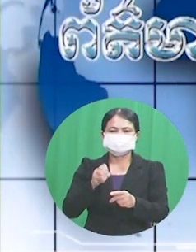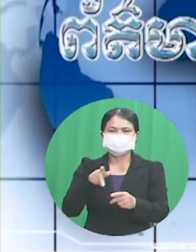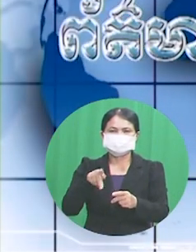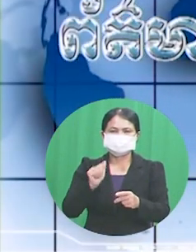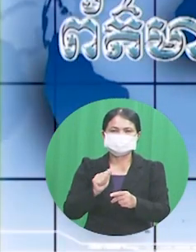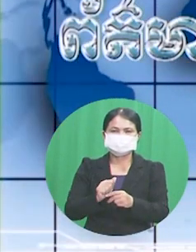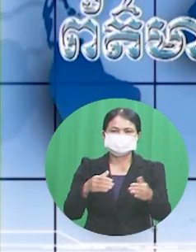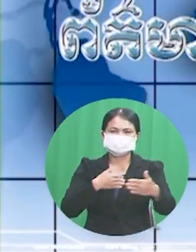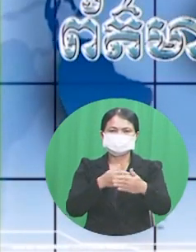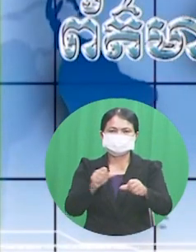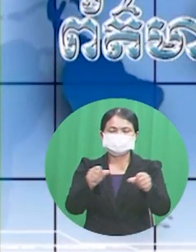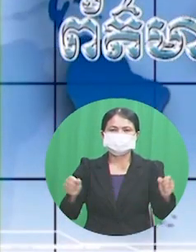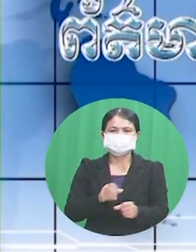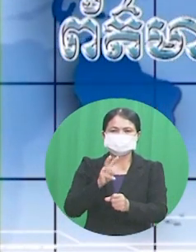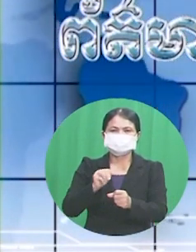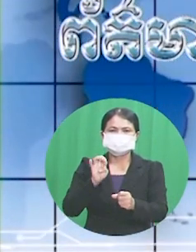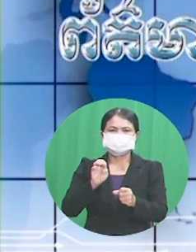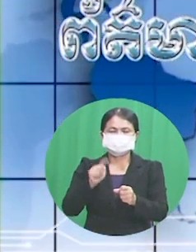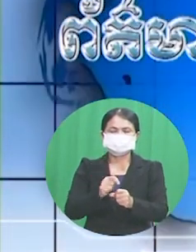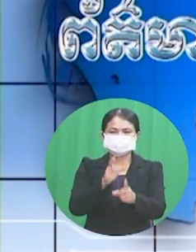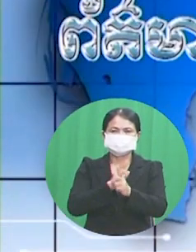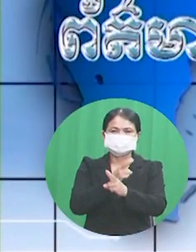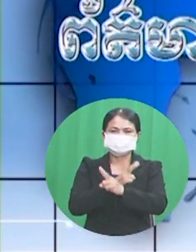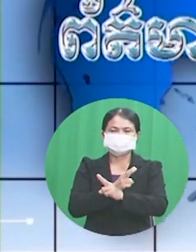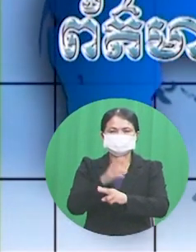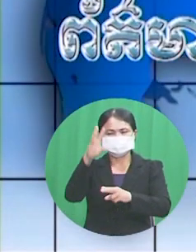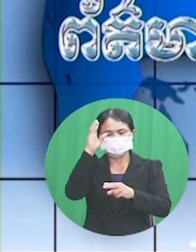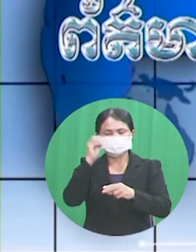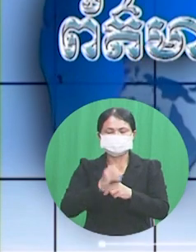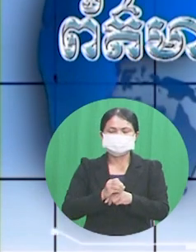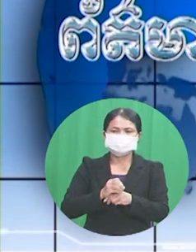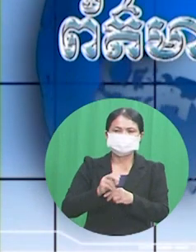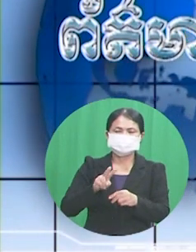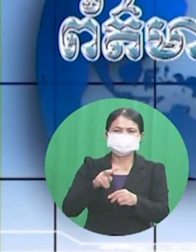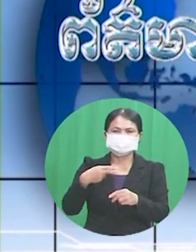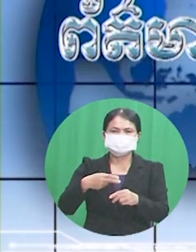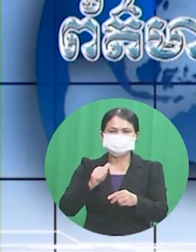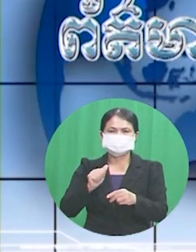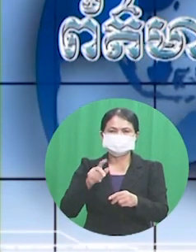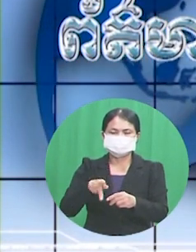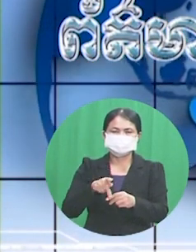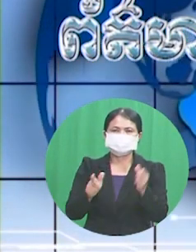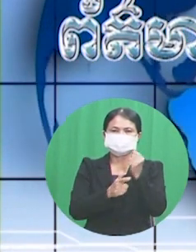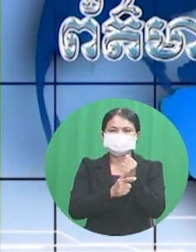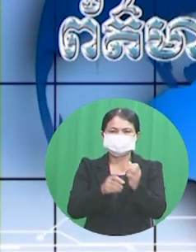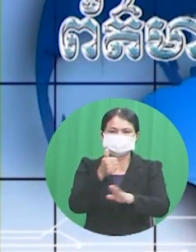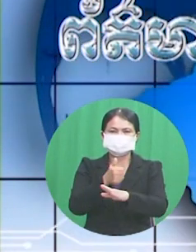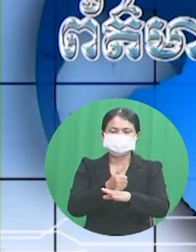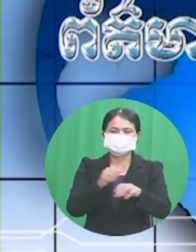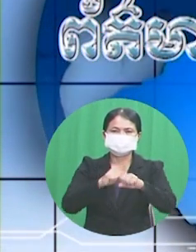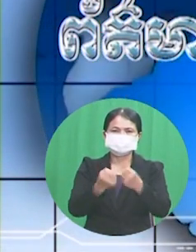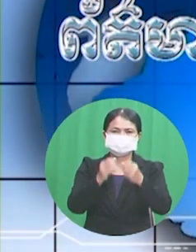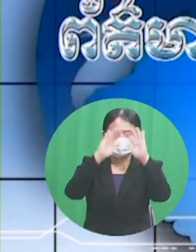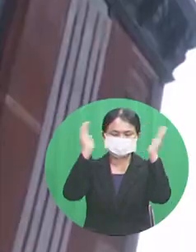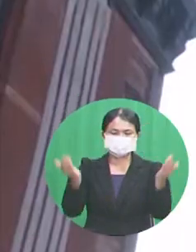ក្បែរតំបន់ដូណេតស្កនេះបើតាមការអះអាងរបស់លោកហ្វាហានហាក់ជាអ្នកនាំពាក្យរងរបស់អគ្គលេខាធិការអង្គ